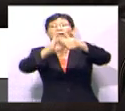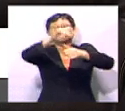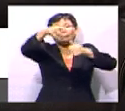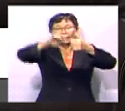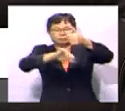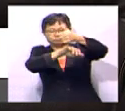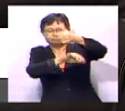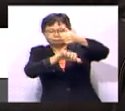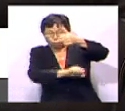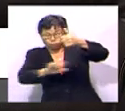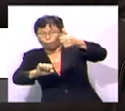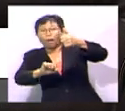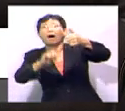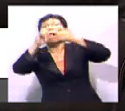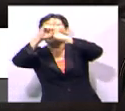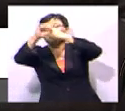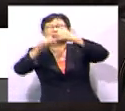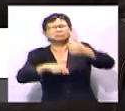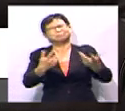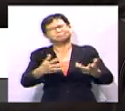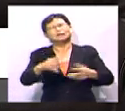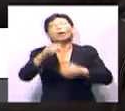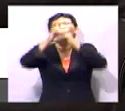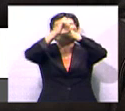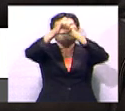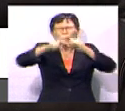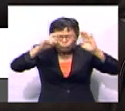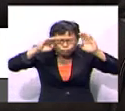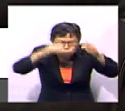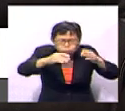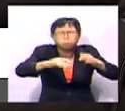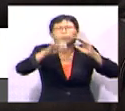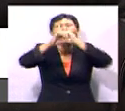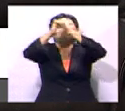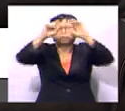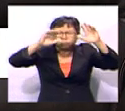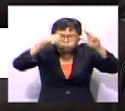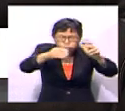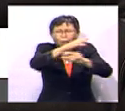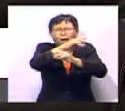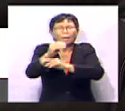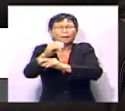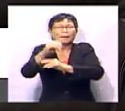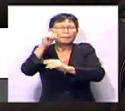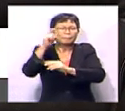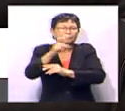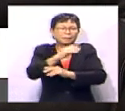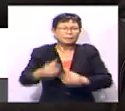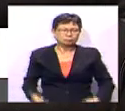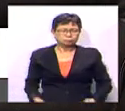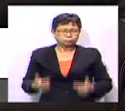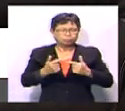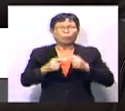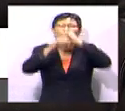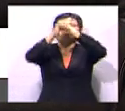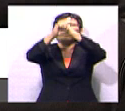asli terlalu lama, perlu perhatian yang serius dan perlu melibatkan cerdik pandai orang asli,